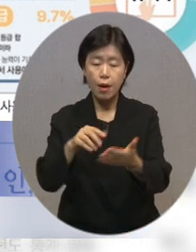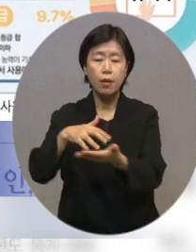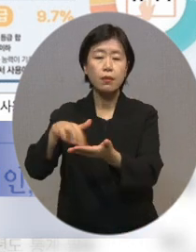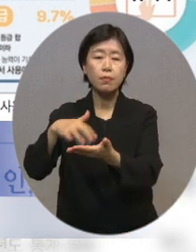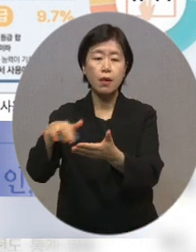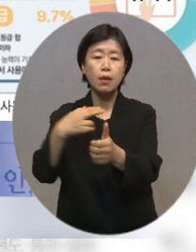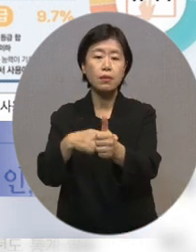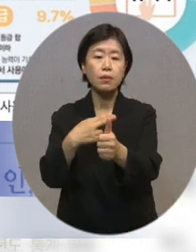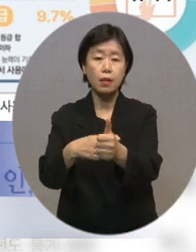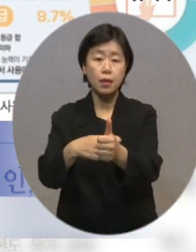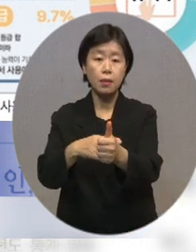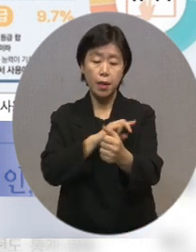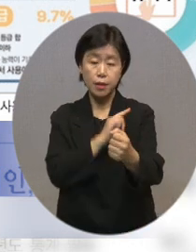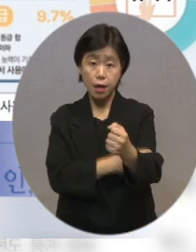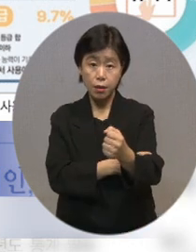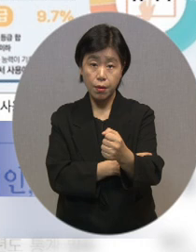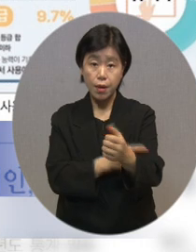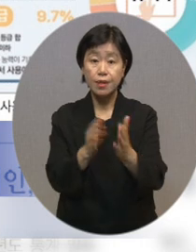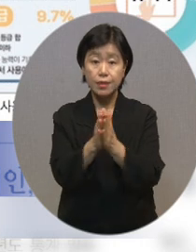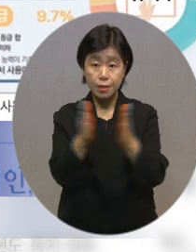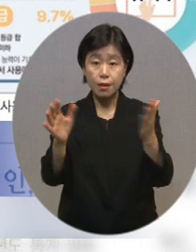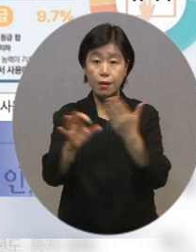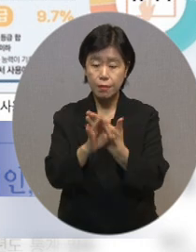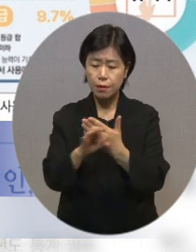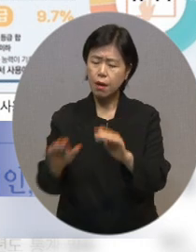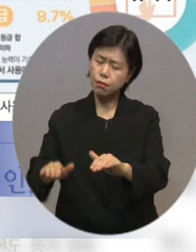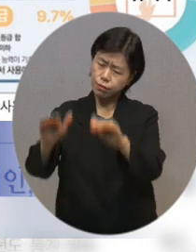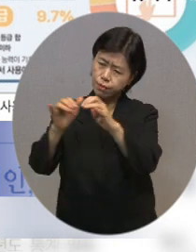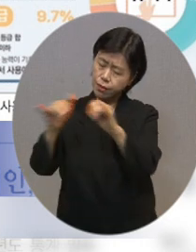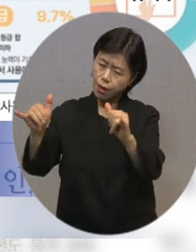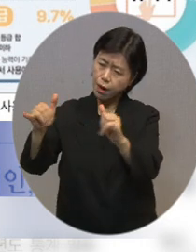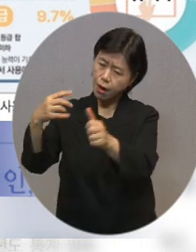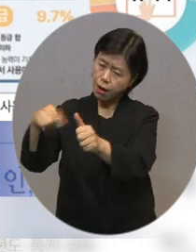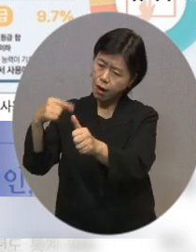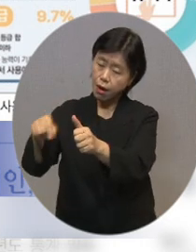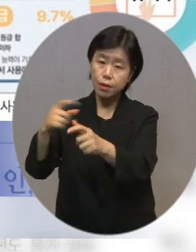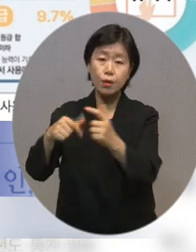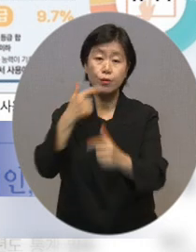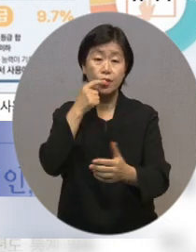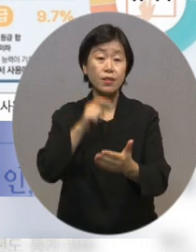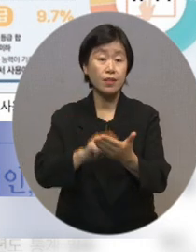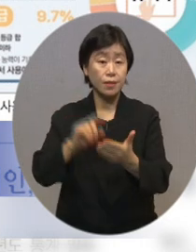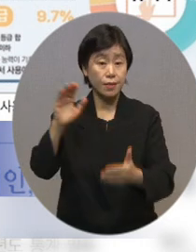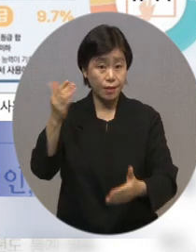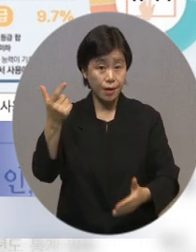제도가 시작되면이 성인 대상 교육이 더욱 활성화될 것이라고